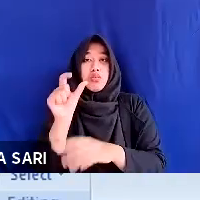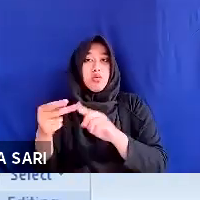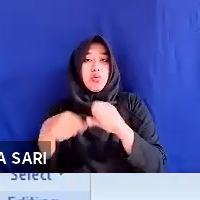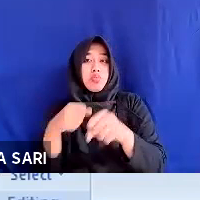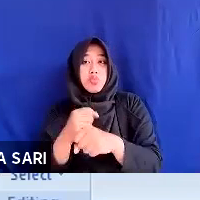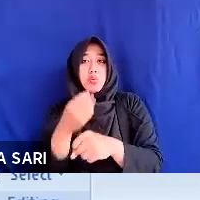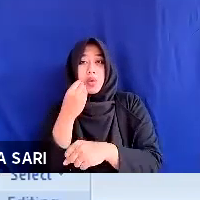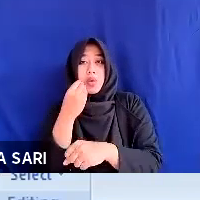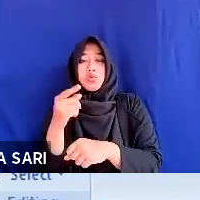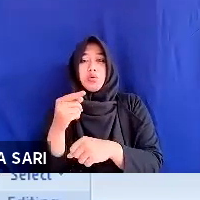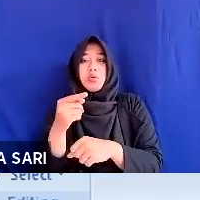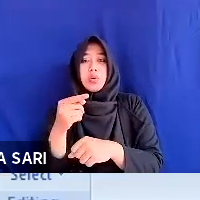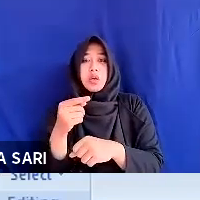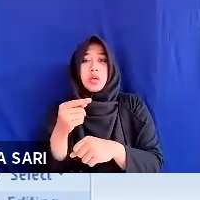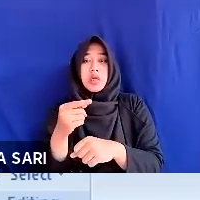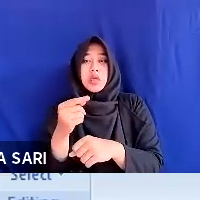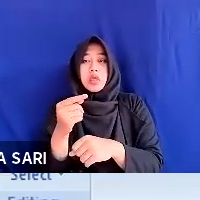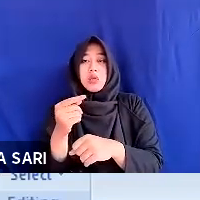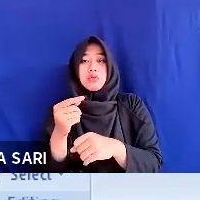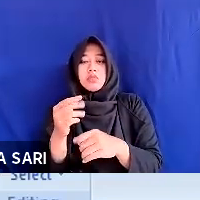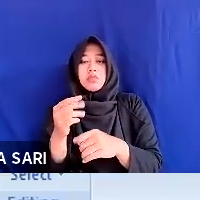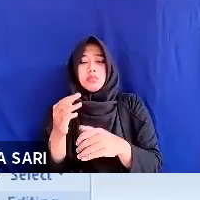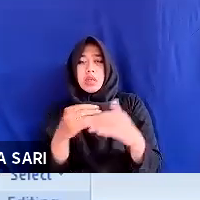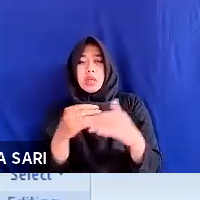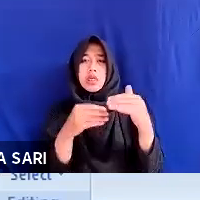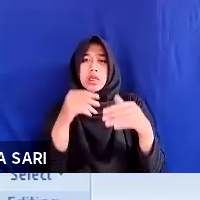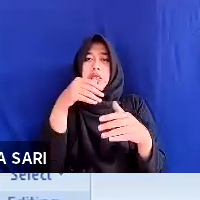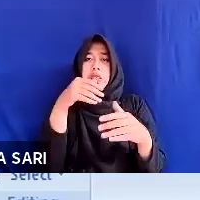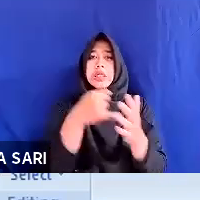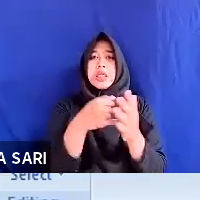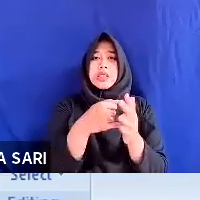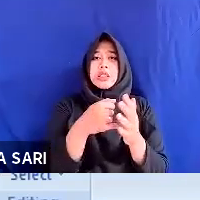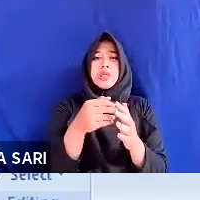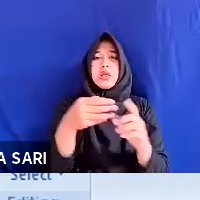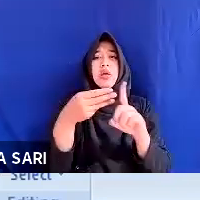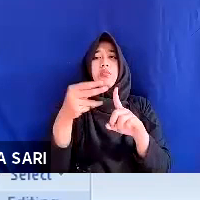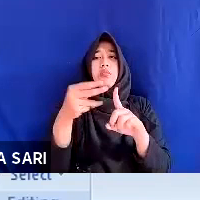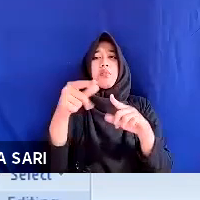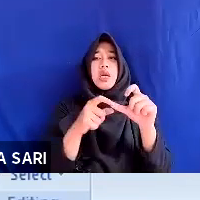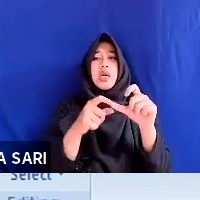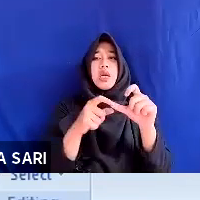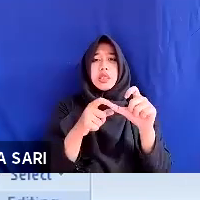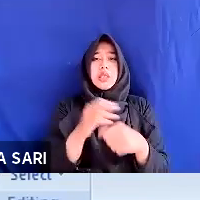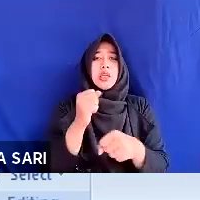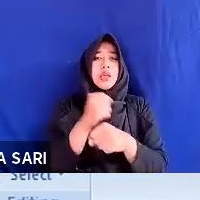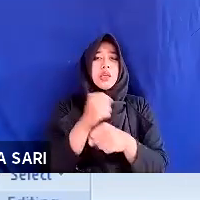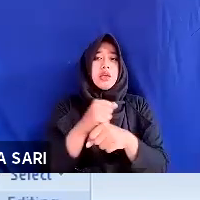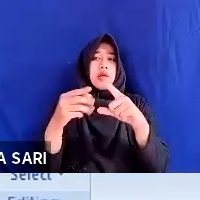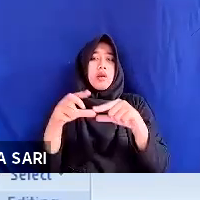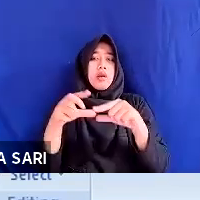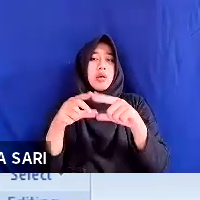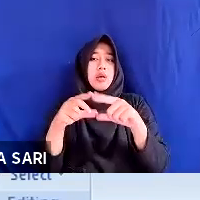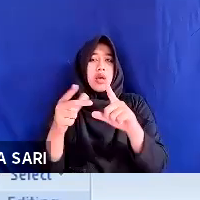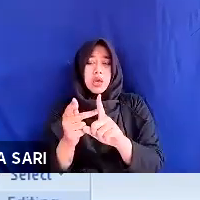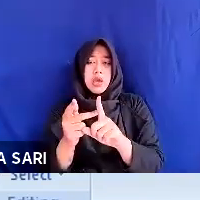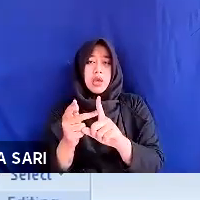maka belum ada upaya untuk mengembangkan lumbung untuk di sektor lain yang sesungguhnya bisa kita